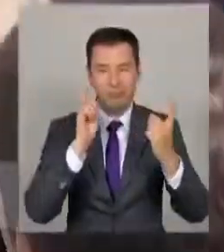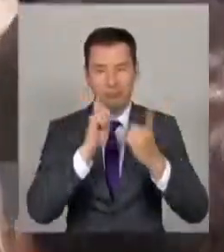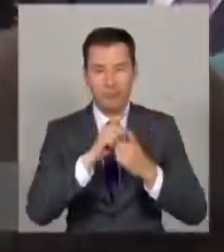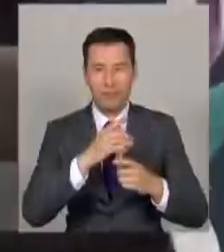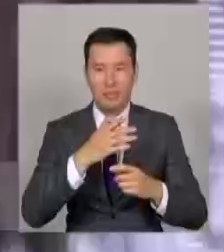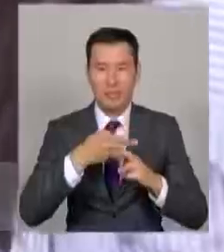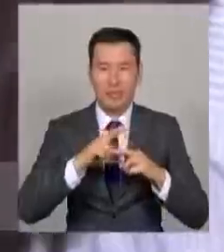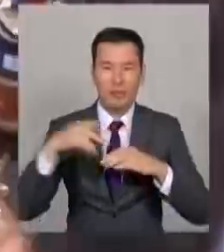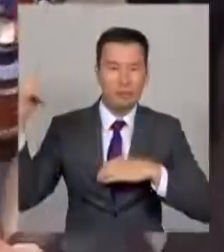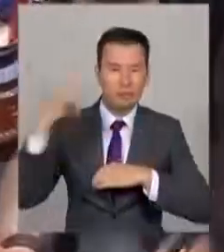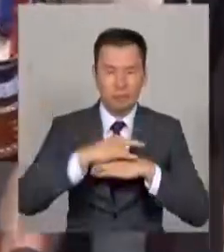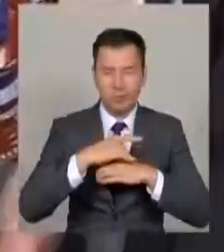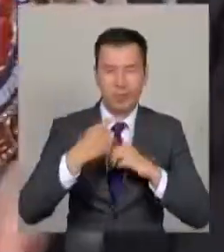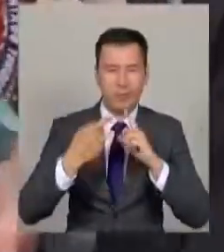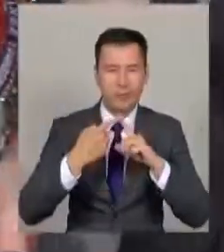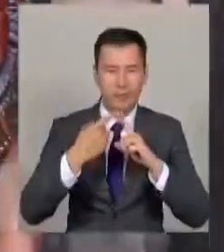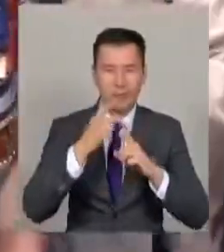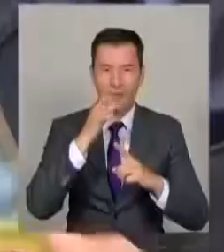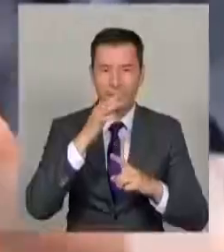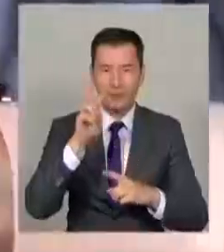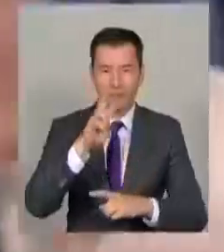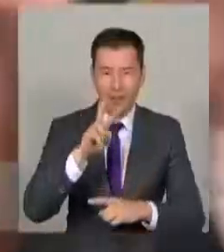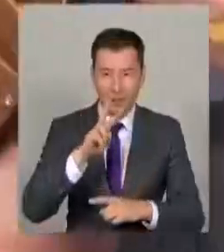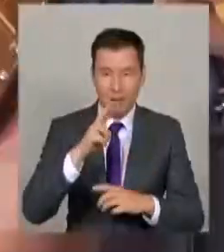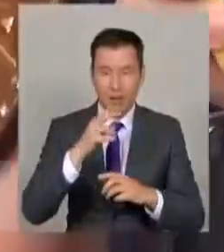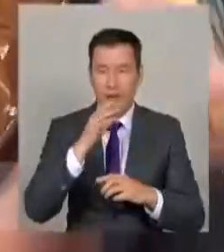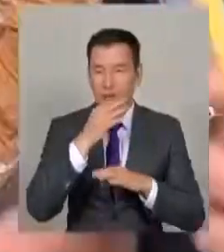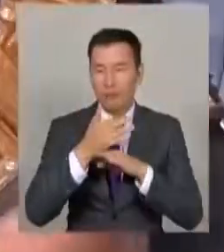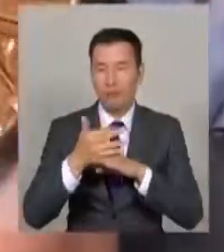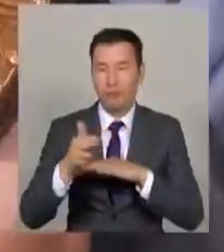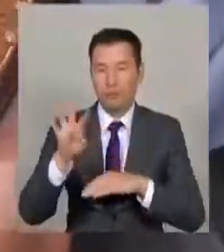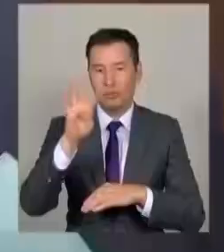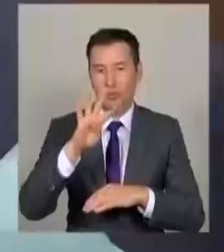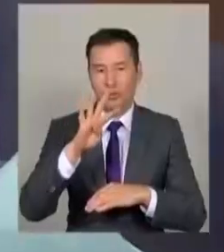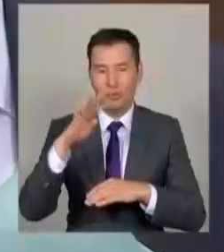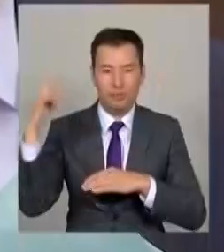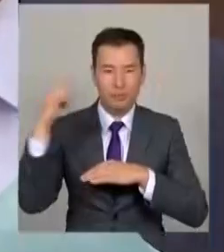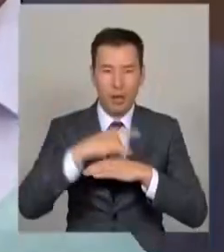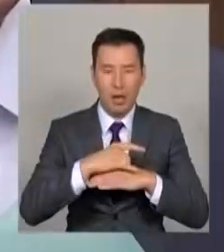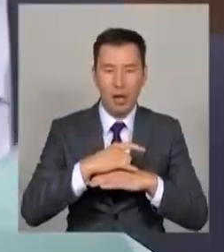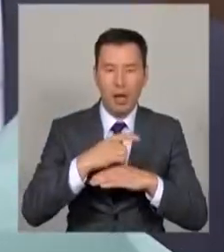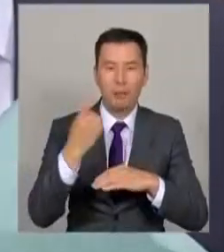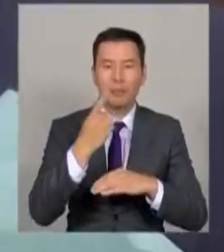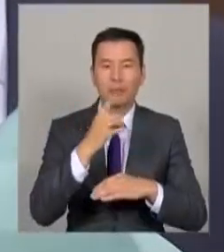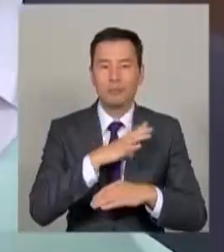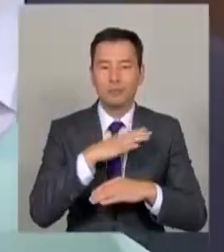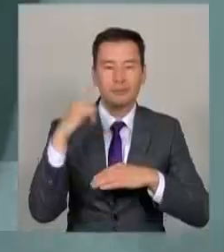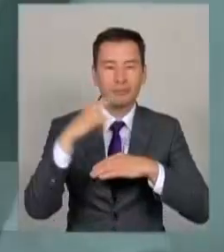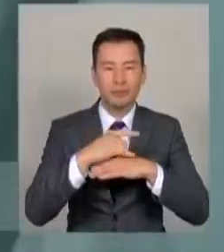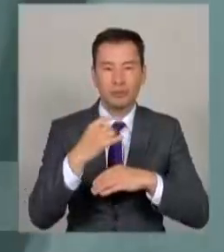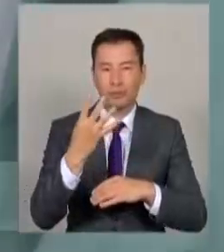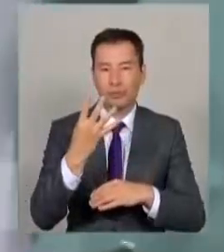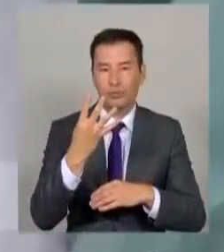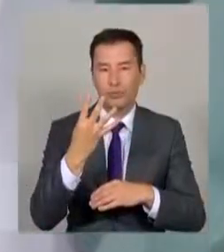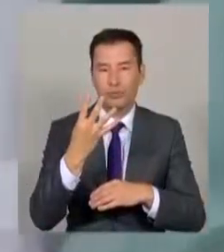екі рейспен оралды. Күндізгі 2-де Асланбек Шымбергенов пен Сабырхан Махмуд және күміспен күптелген Дулат Бекбауов келген еді. Кейін